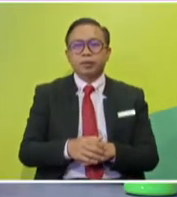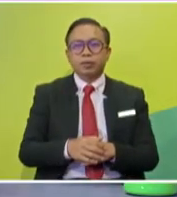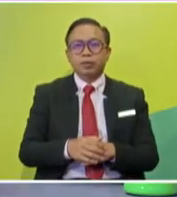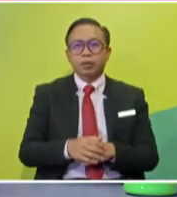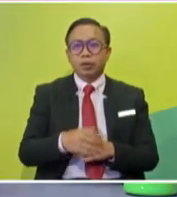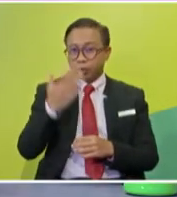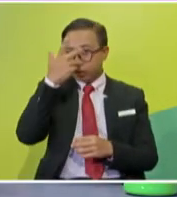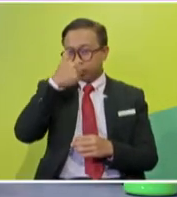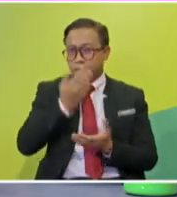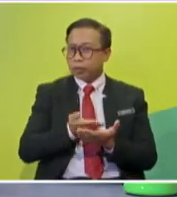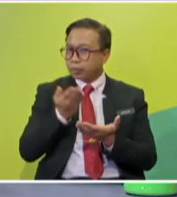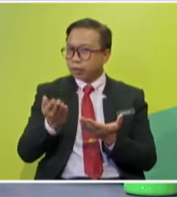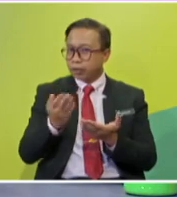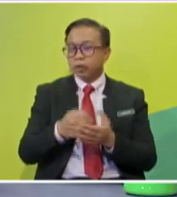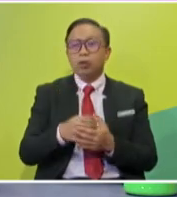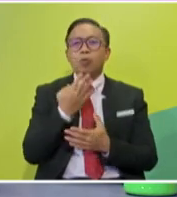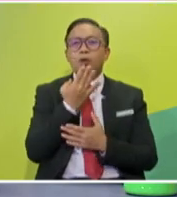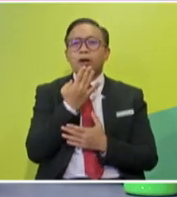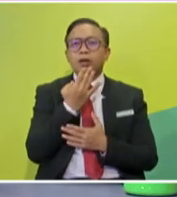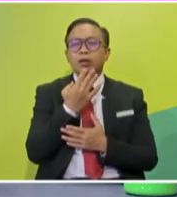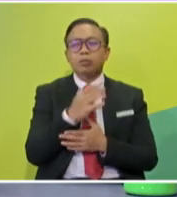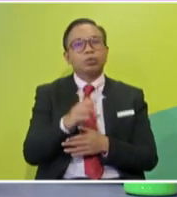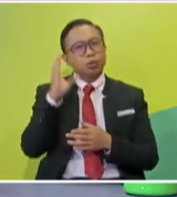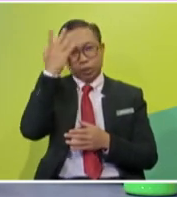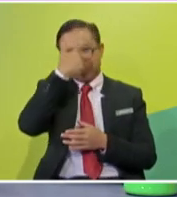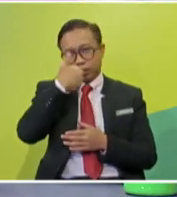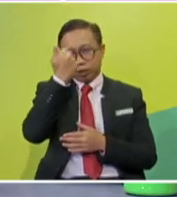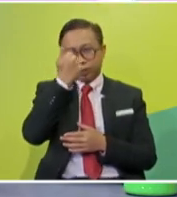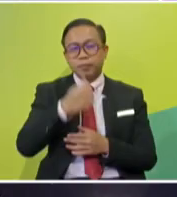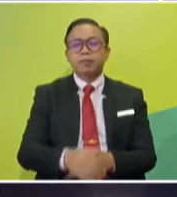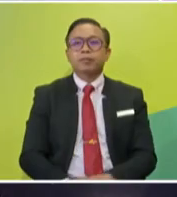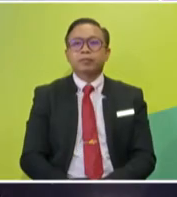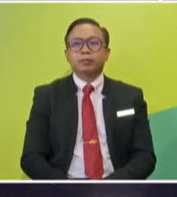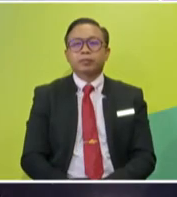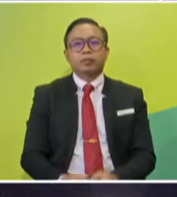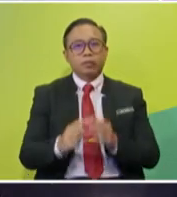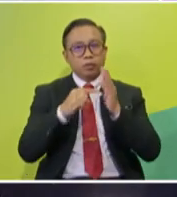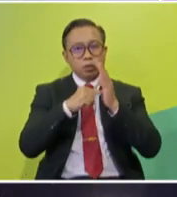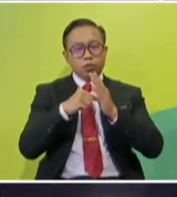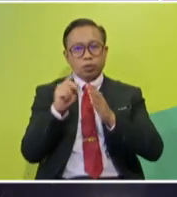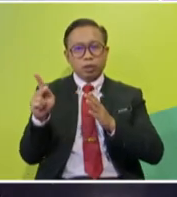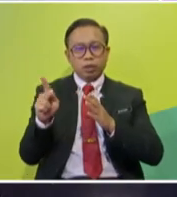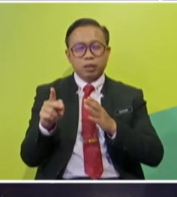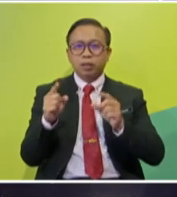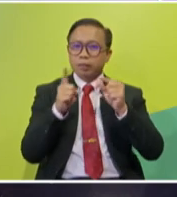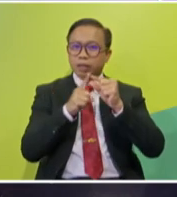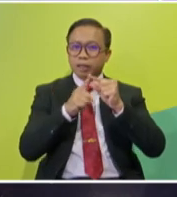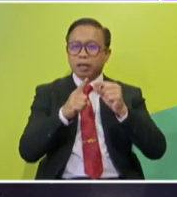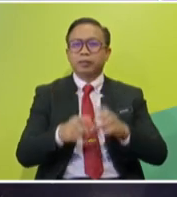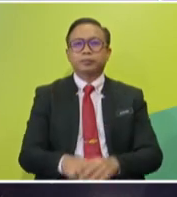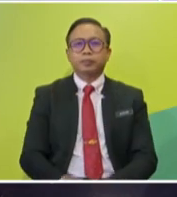Wah berwarna-warni murid-murid haaa ini perkataannya